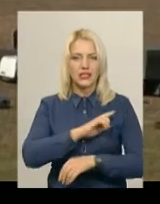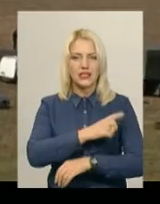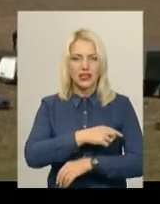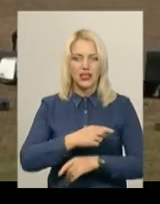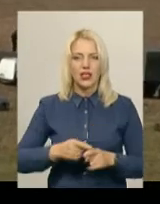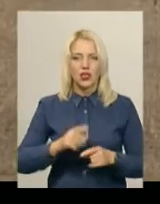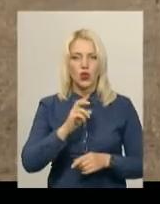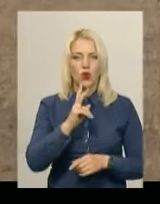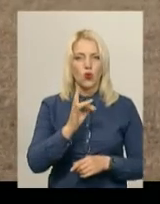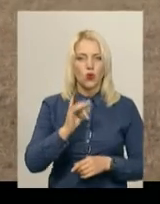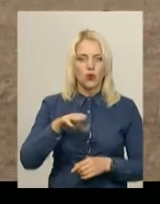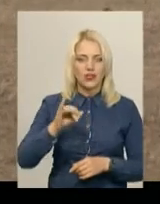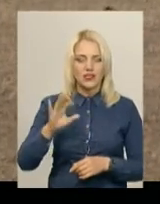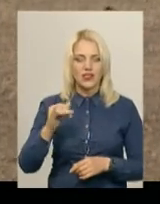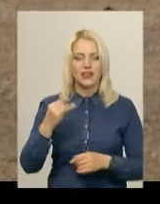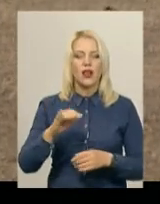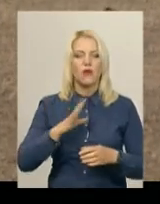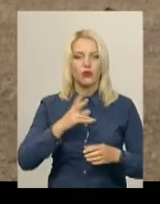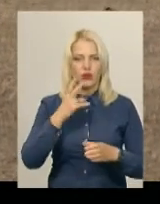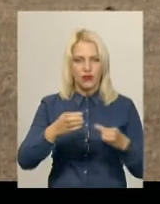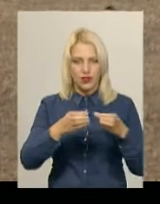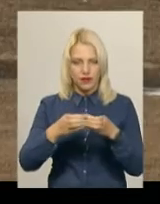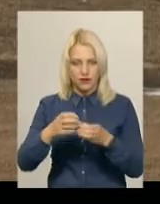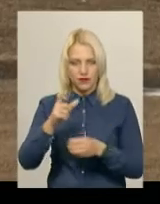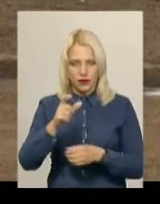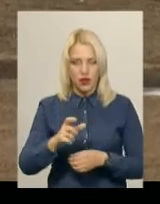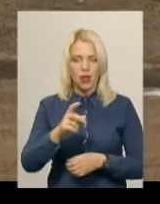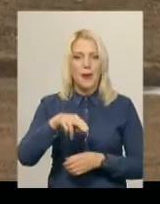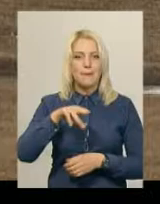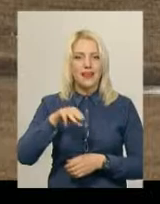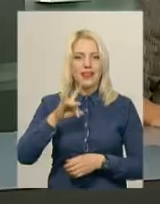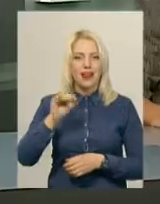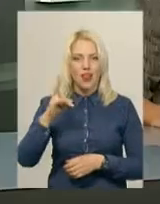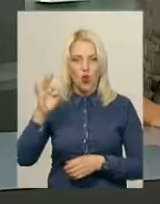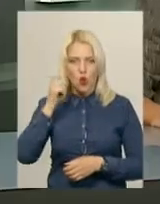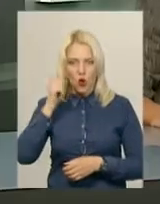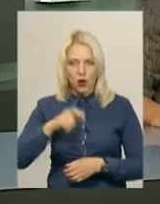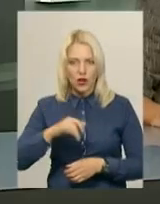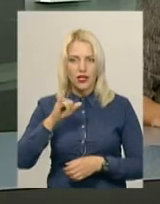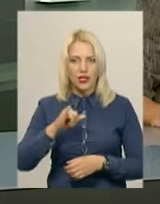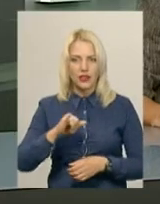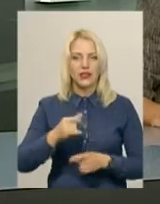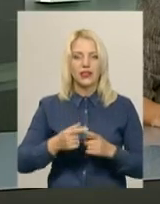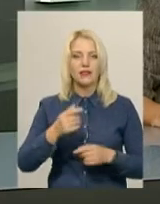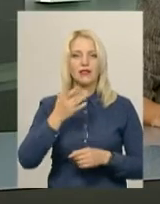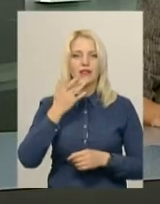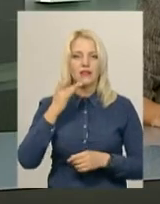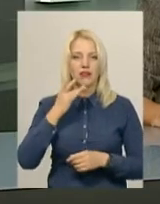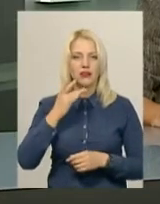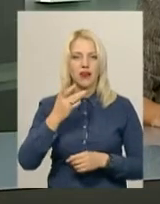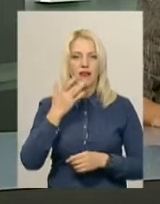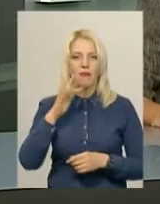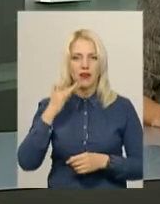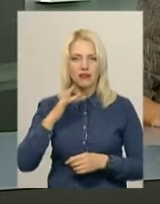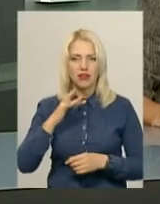За його словами, екіпаж літака складався з двох пілотів – українця Івана Петренка та пілота повітряних сил Нацгвардії США